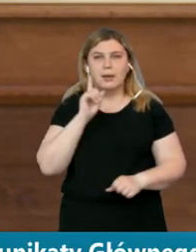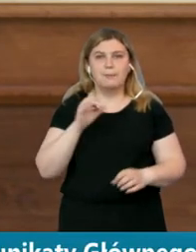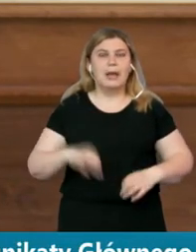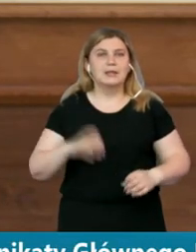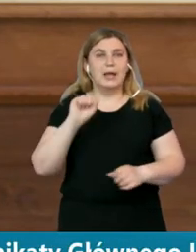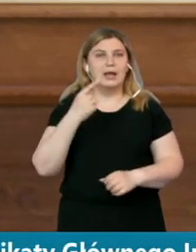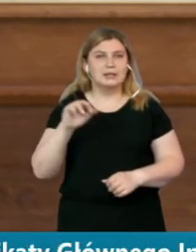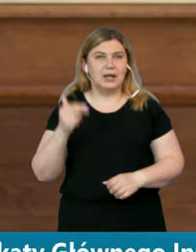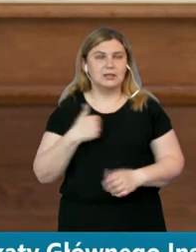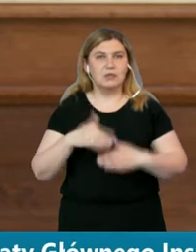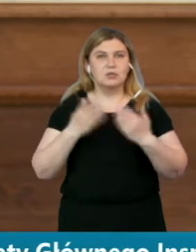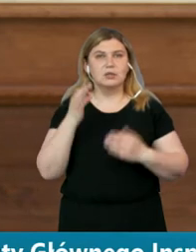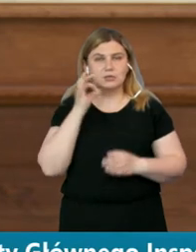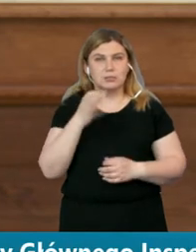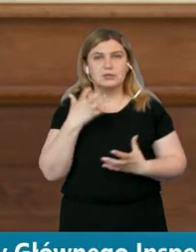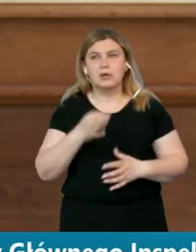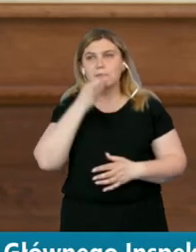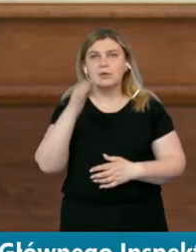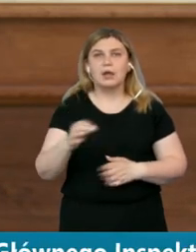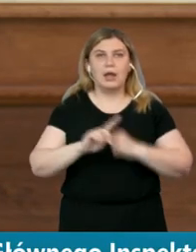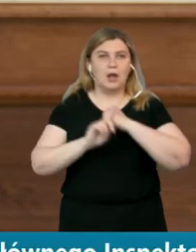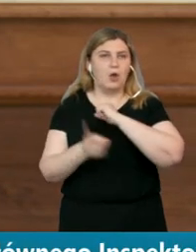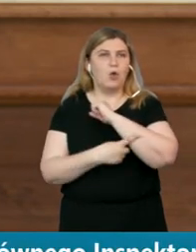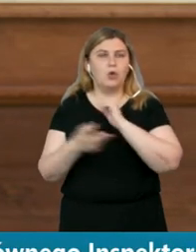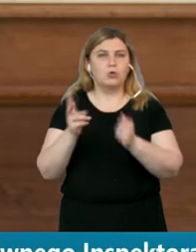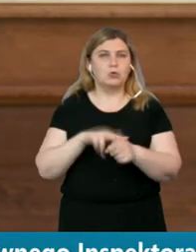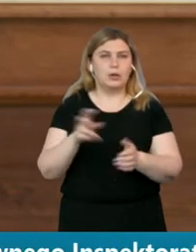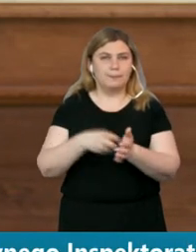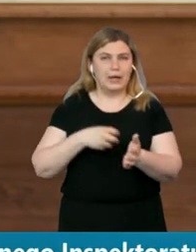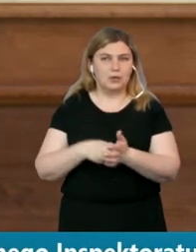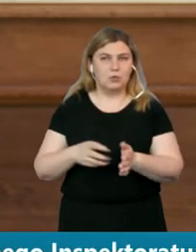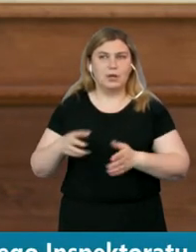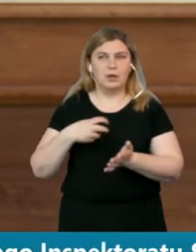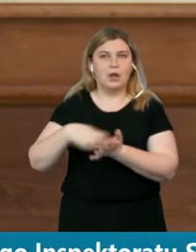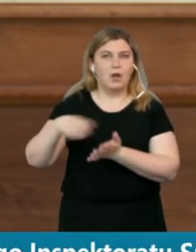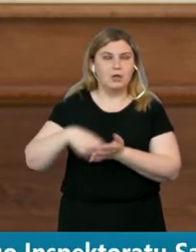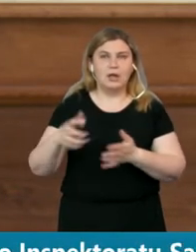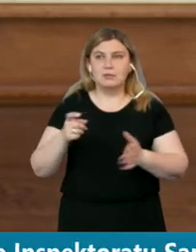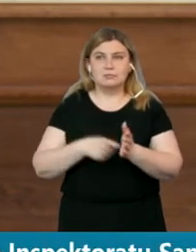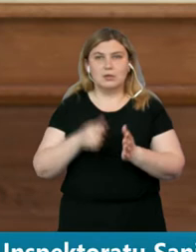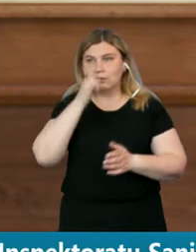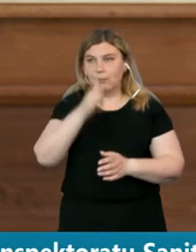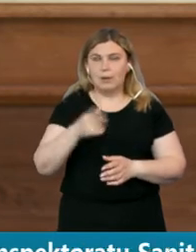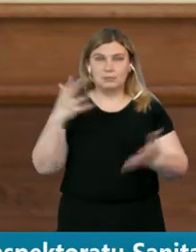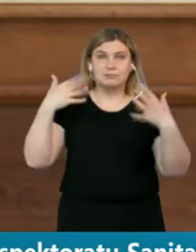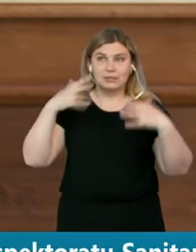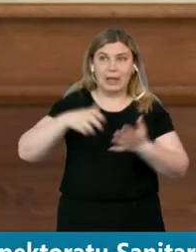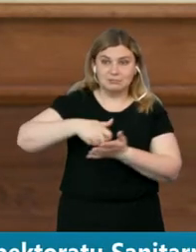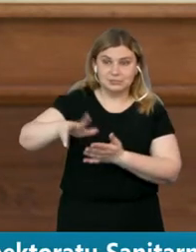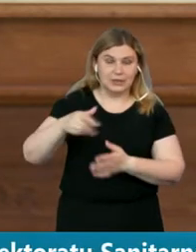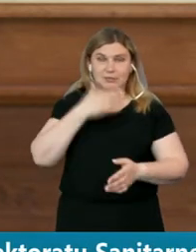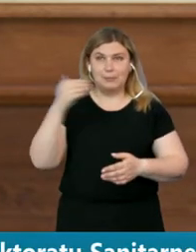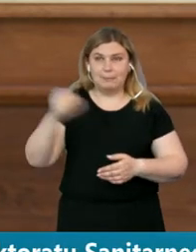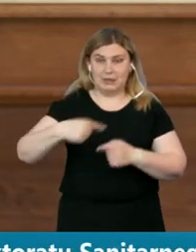dobry. Chciałbym zadać pytanie dotyczące śmietników, których brakuje na chodnikach. Bardzo często spacerując nie można znaleźć śmietnika przez kilkaset